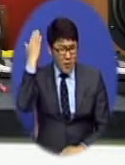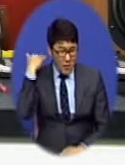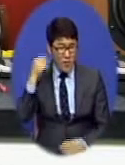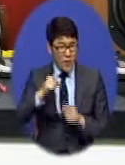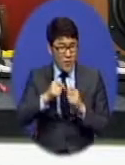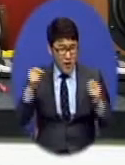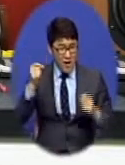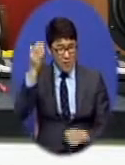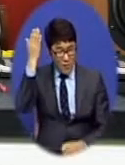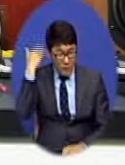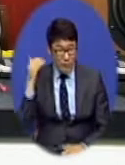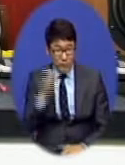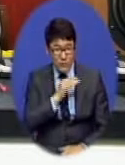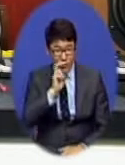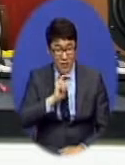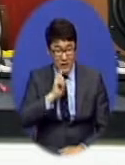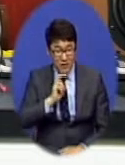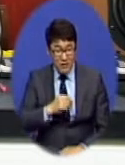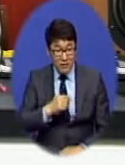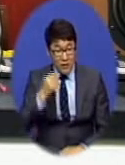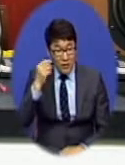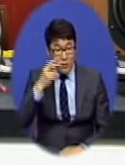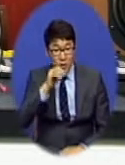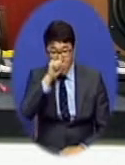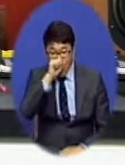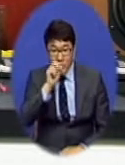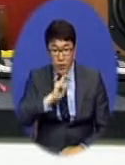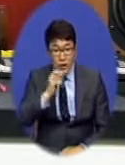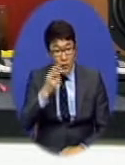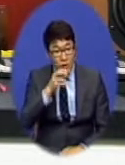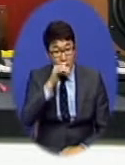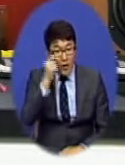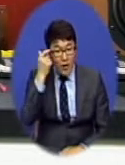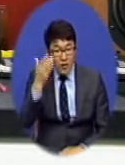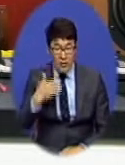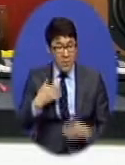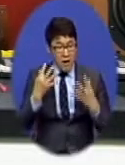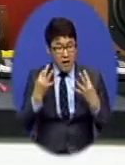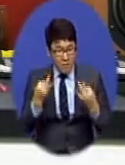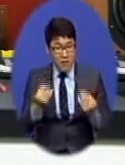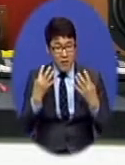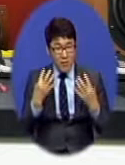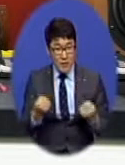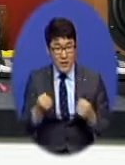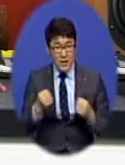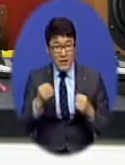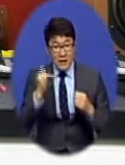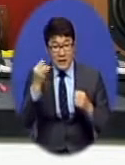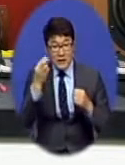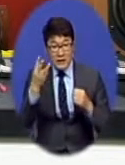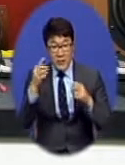아, 그래요? 참 명곡이죠? 예. 예. 그리고 또 좋아하시는 노래가 또 어떤 곡이 있어요? 좋아하는 노래 많지요. 예.